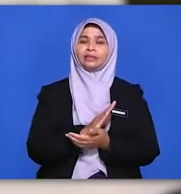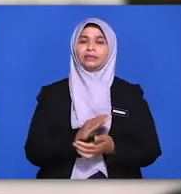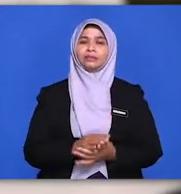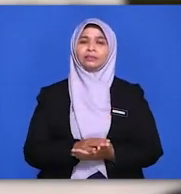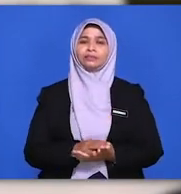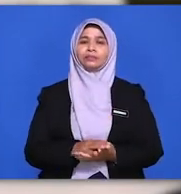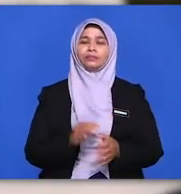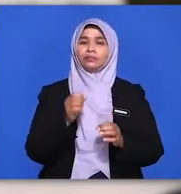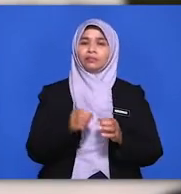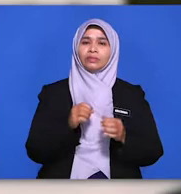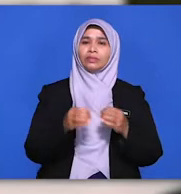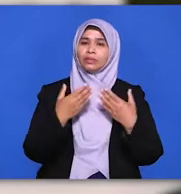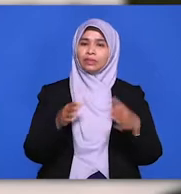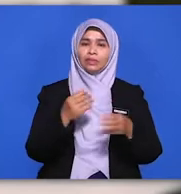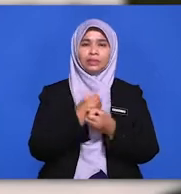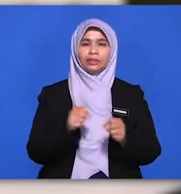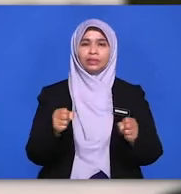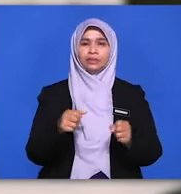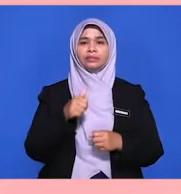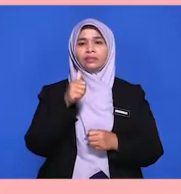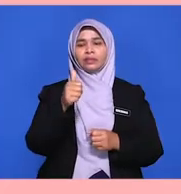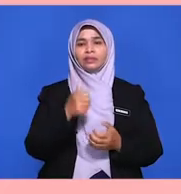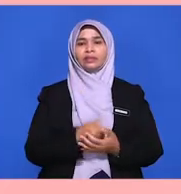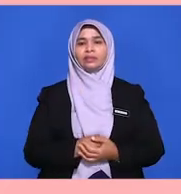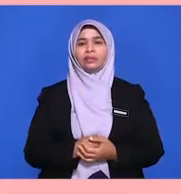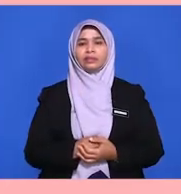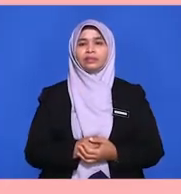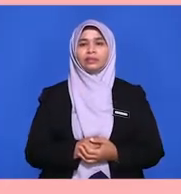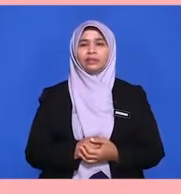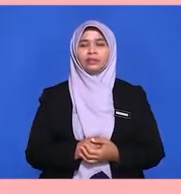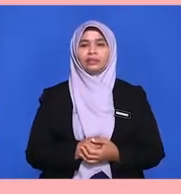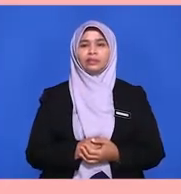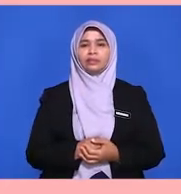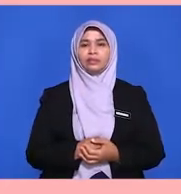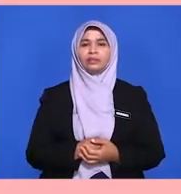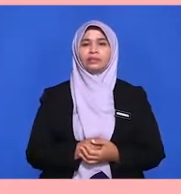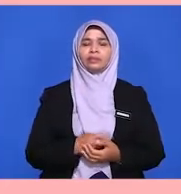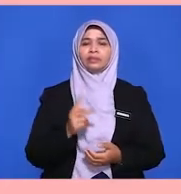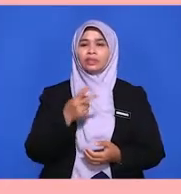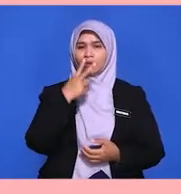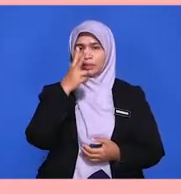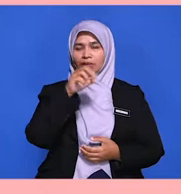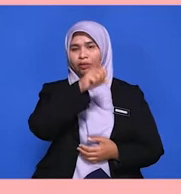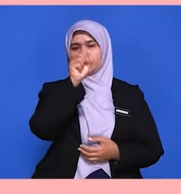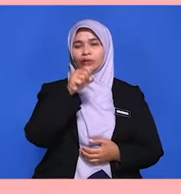Kalau sudah bersedia, bagus. Mari kita lihat soalan yang pertama.